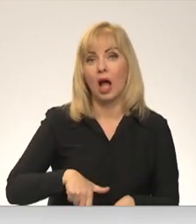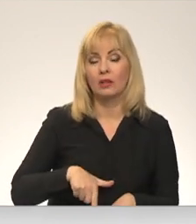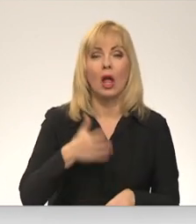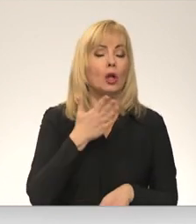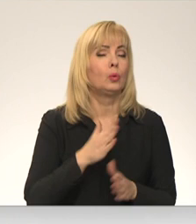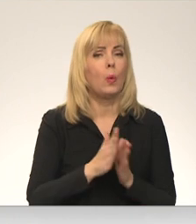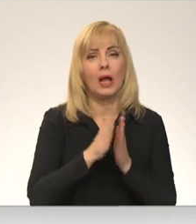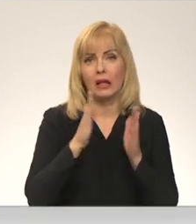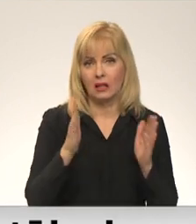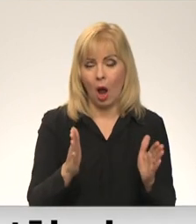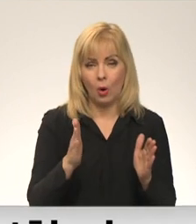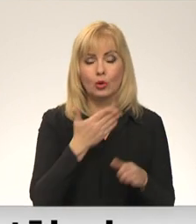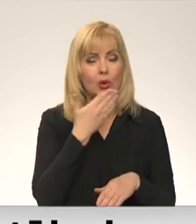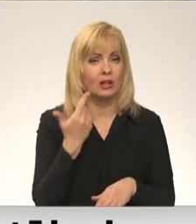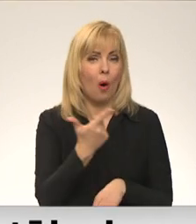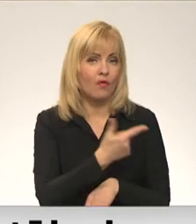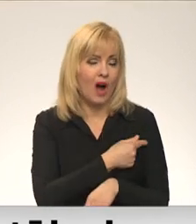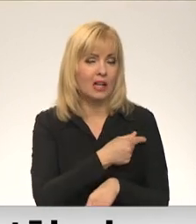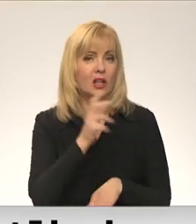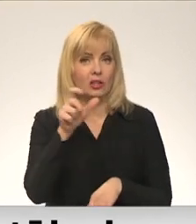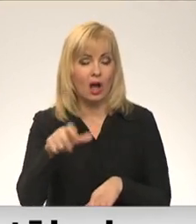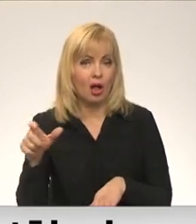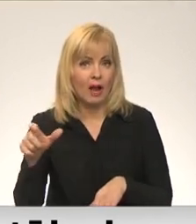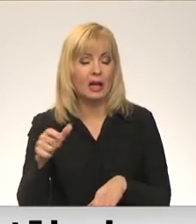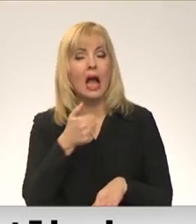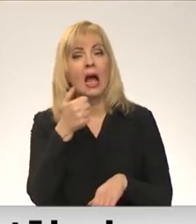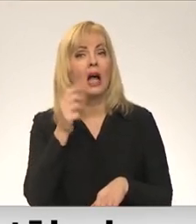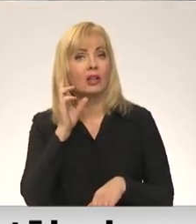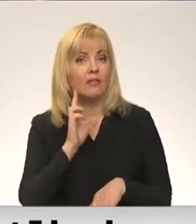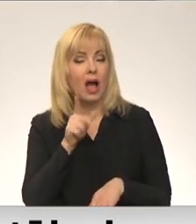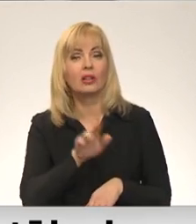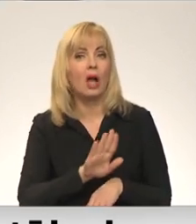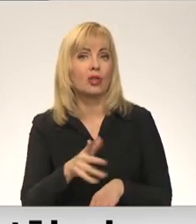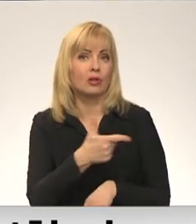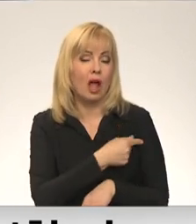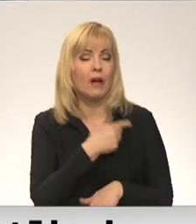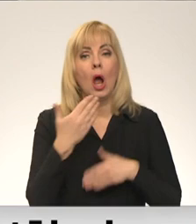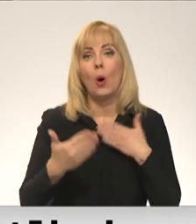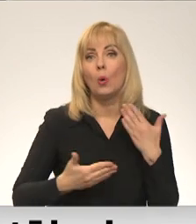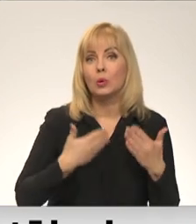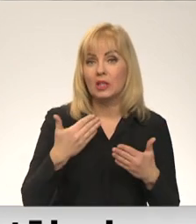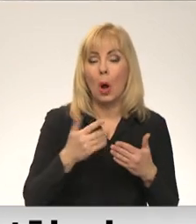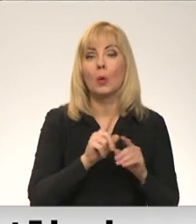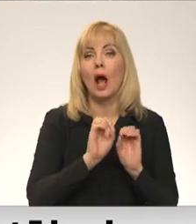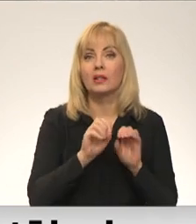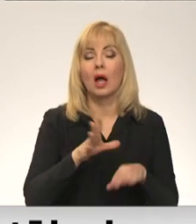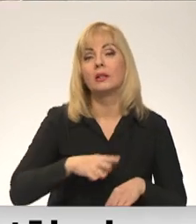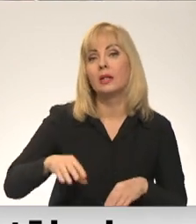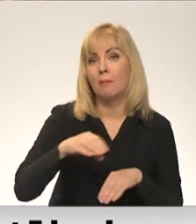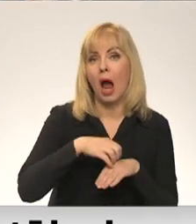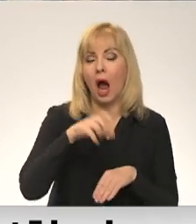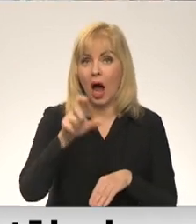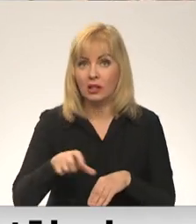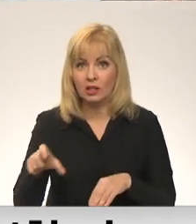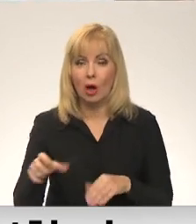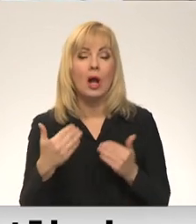ļoti daudz nevakcinātu seniori. Par vecāka gadagājumu cilvēku nevakcinēšanos satraukumu RTV pauž arī ģimenes ārsti.